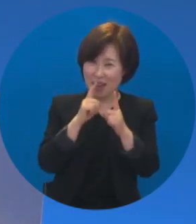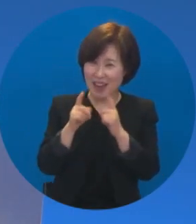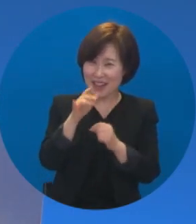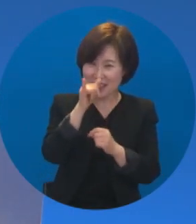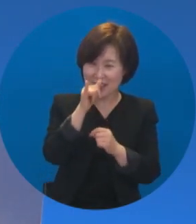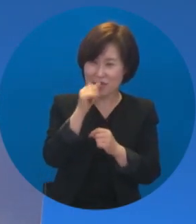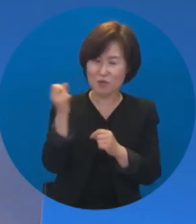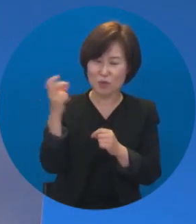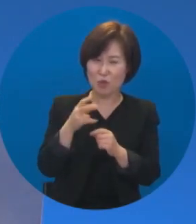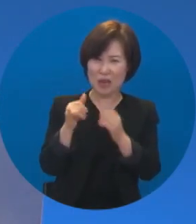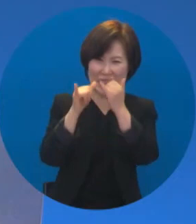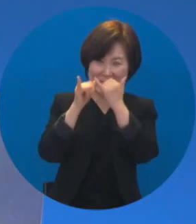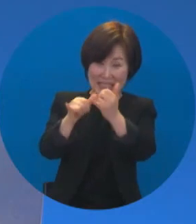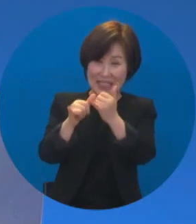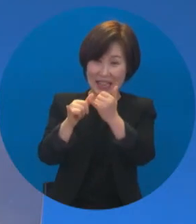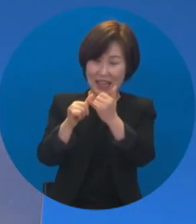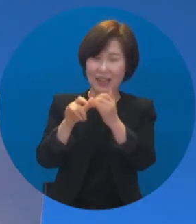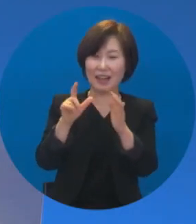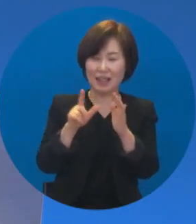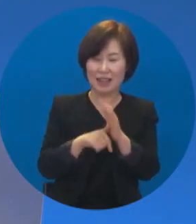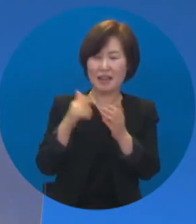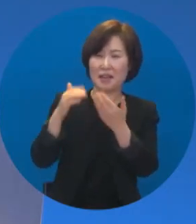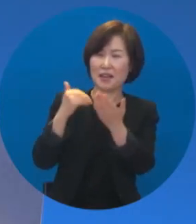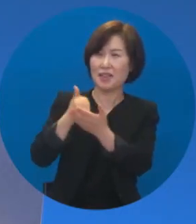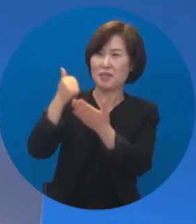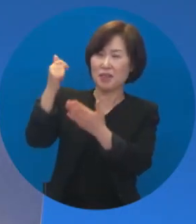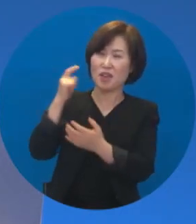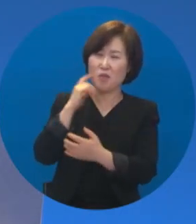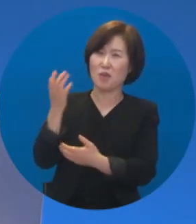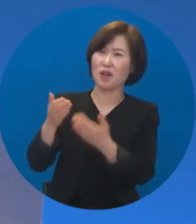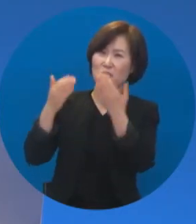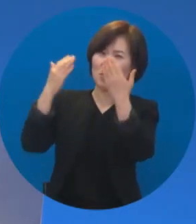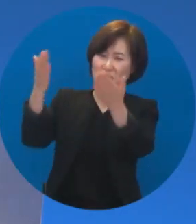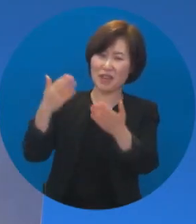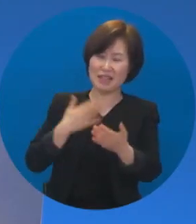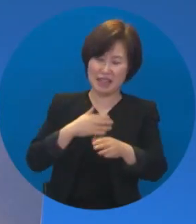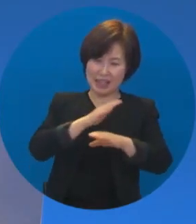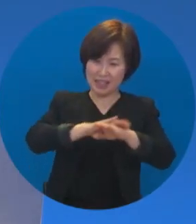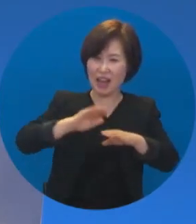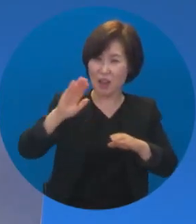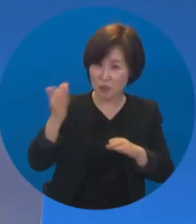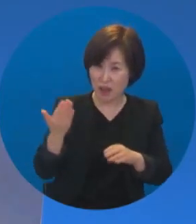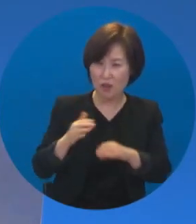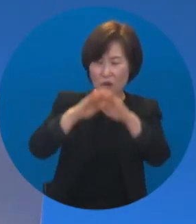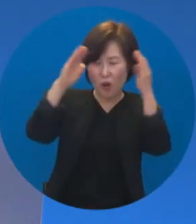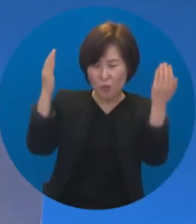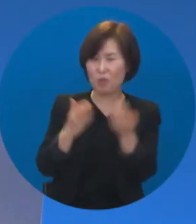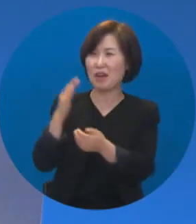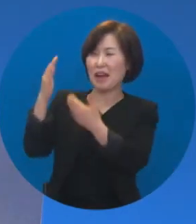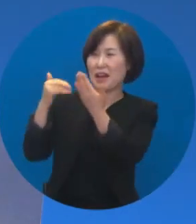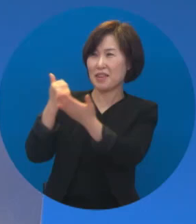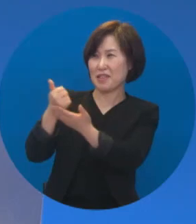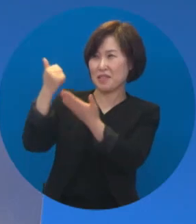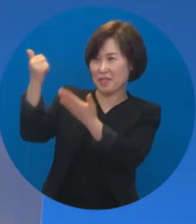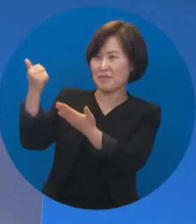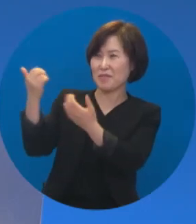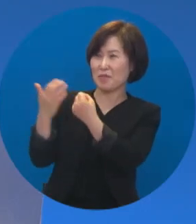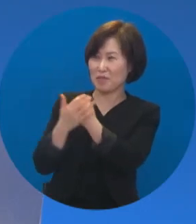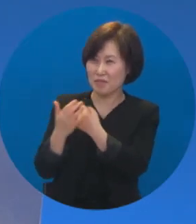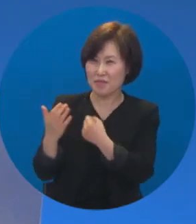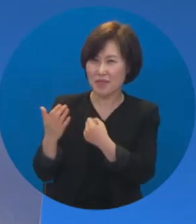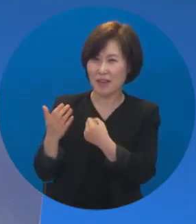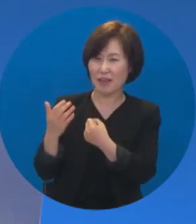많이 보잖아요. 하나님께 영광을 돌립니다. 제가 이렇게 잘 된 것은 다 하나님의 덕분이에요. 이렇게 우리가 영광을